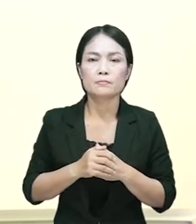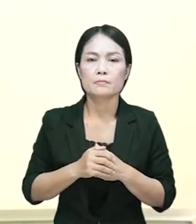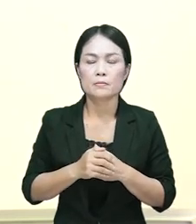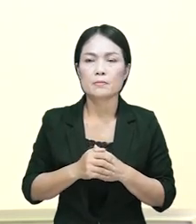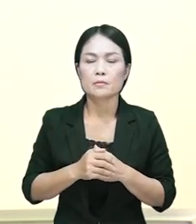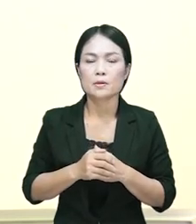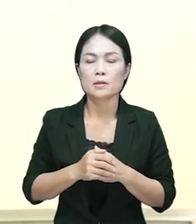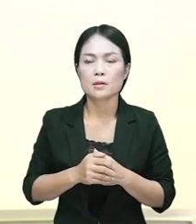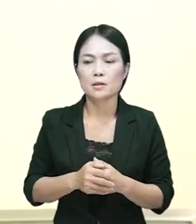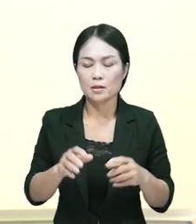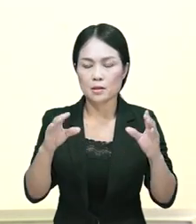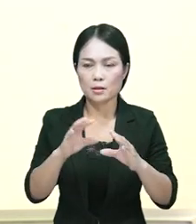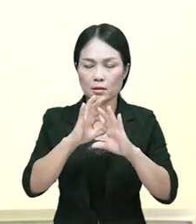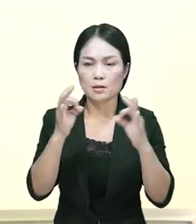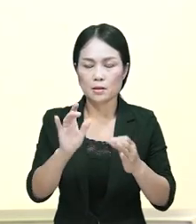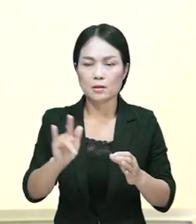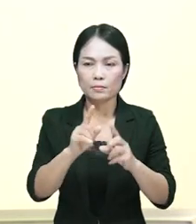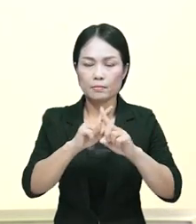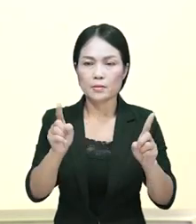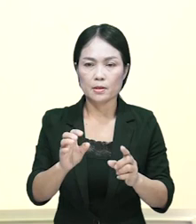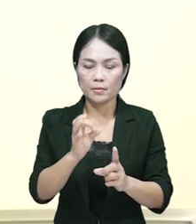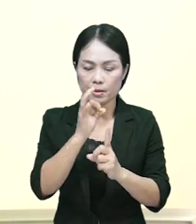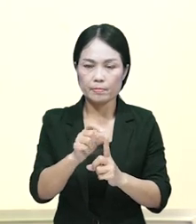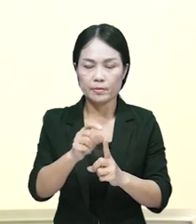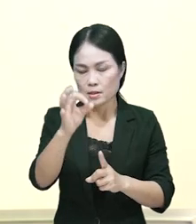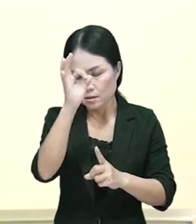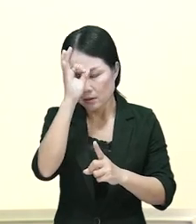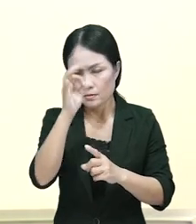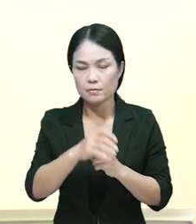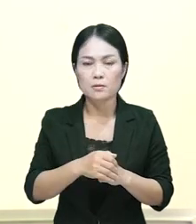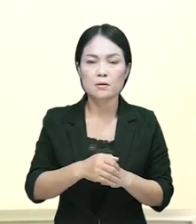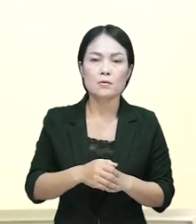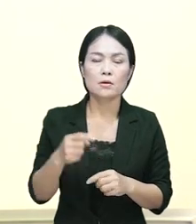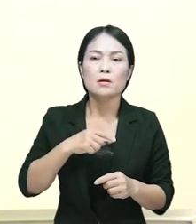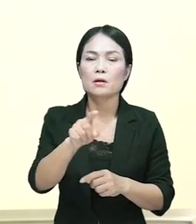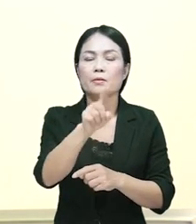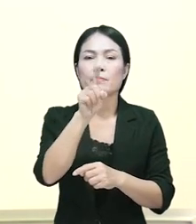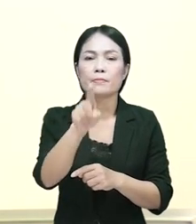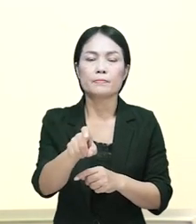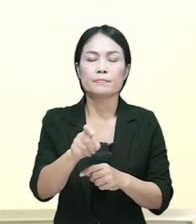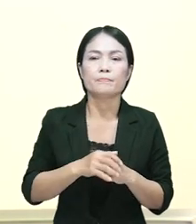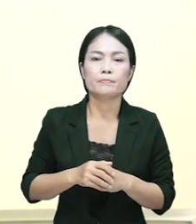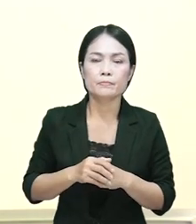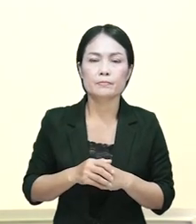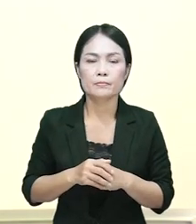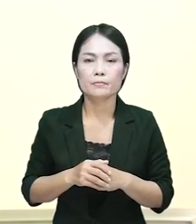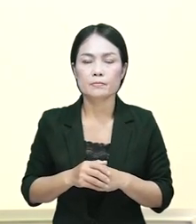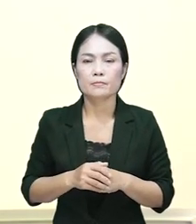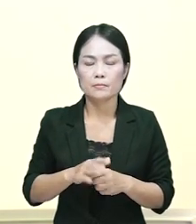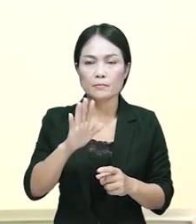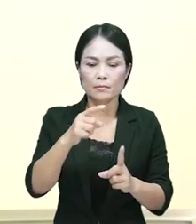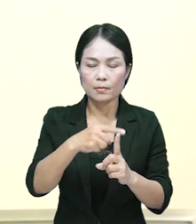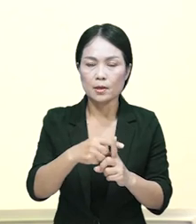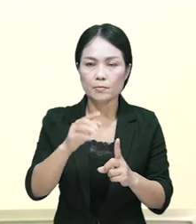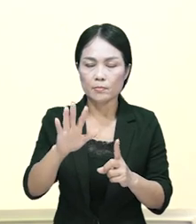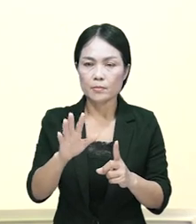ក្រុមគ្រូសាយើងឬក៏អ្នកដតីប្រើប្រាស់ពាក្យល្ងងហ្នឹងអត់ចាឧទាហរណ៍ថាគ្រូសួរសំណួរកូននឹងថា5បូក5